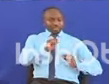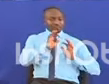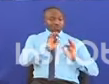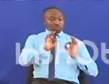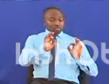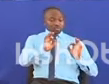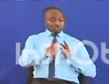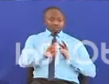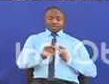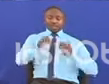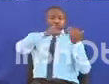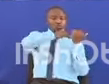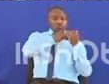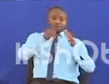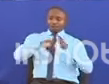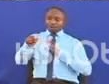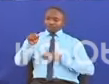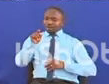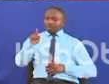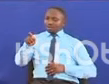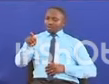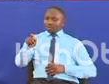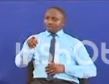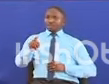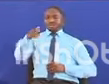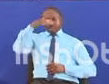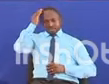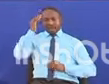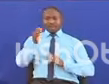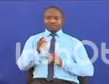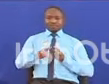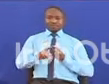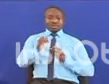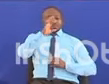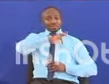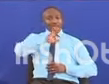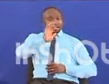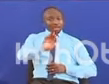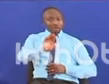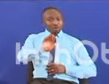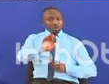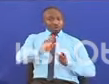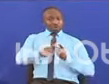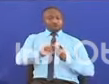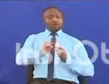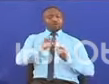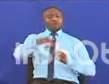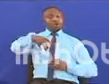vizuri kwamba jukumu la kuwalipa hawa ambao hawajalipwa ni la serikali. Kwa hiyo ambao mishahara yao iziwiliwe ni ya mawaziri wote.